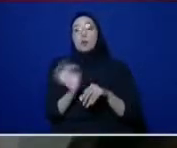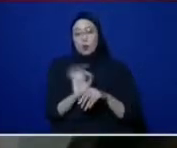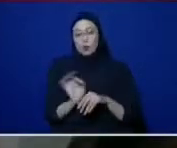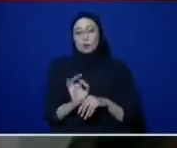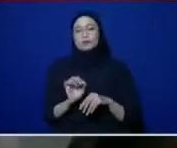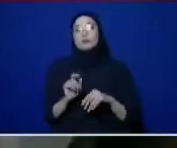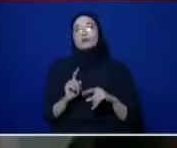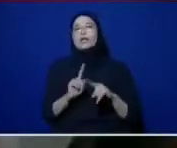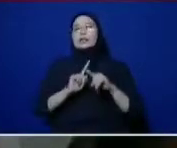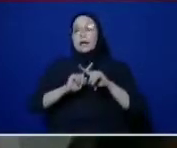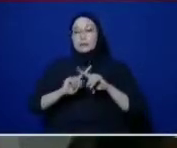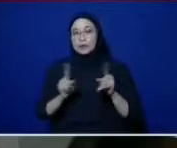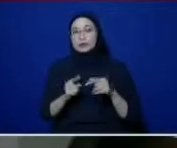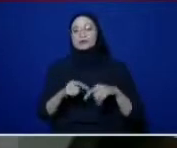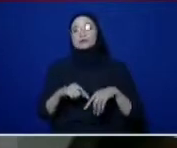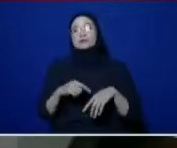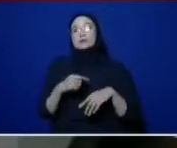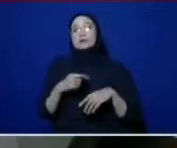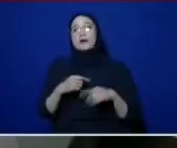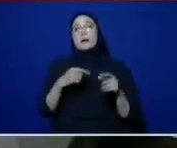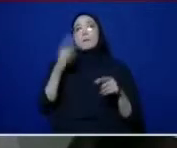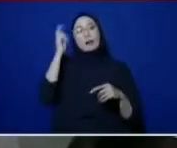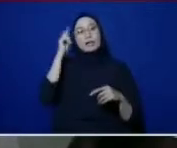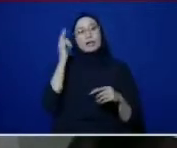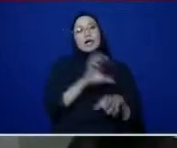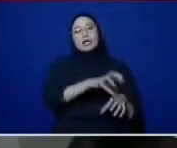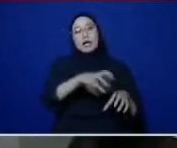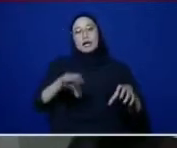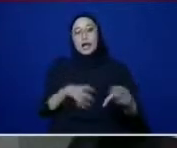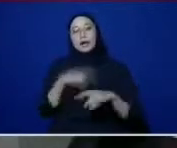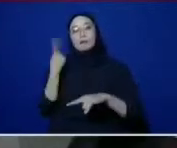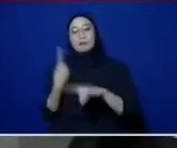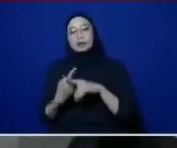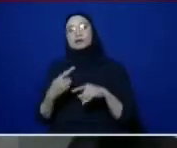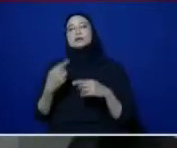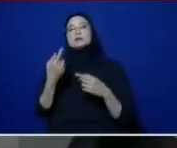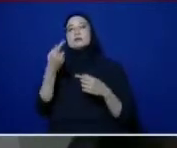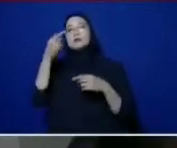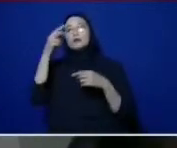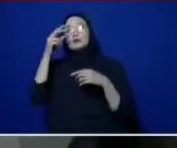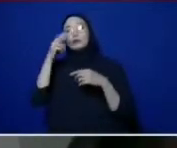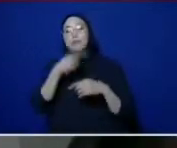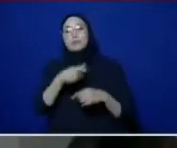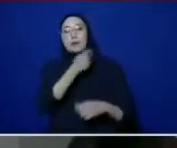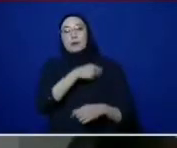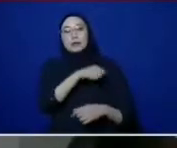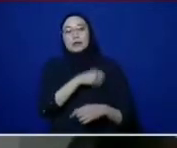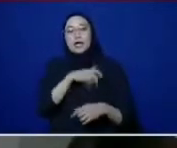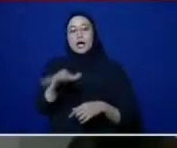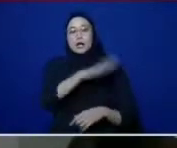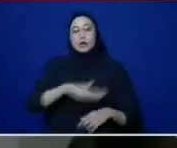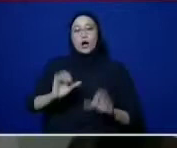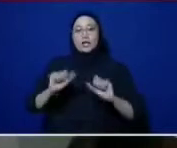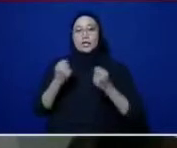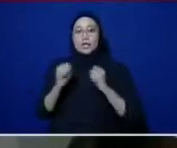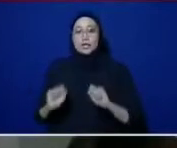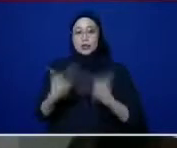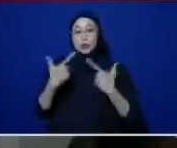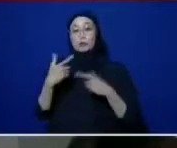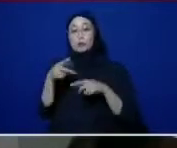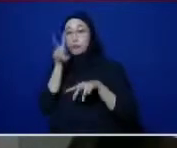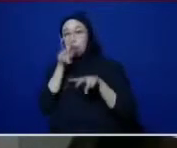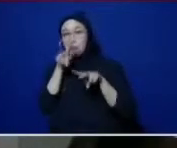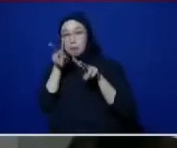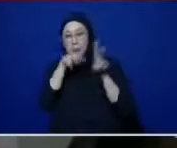sekali lagi dengan pengawasan pemerintah daerah, dengan pengawasan Kementerian Lingkungan Hidup, saya meyakini ini bisa di